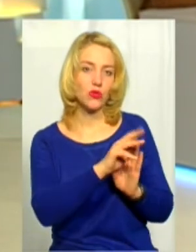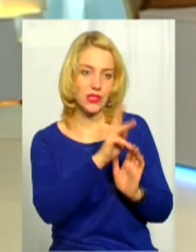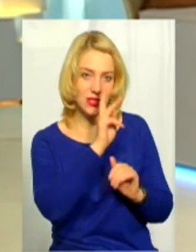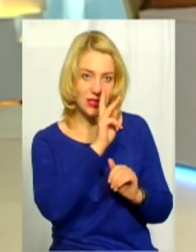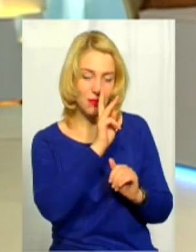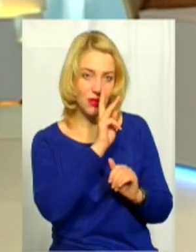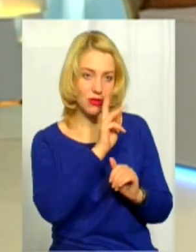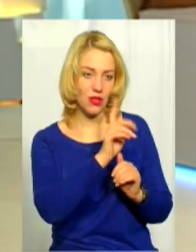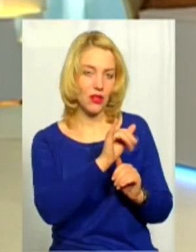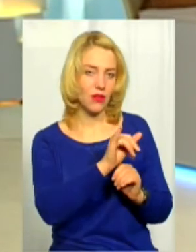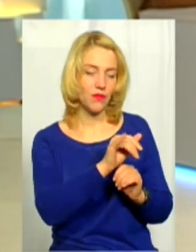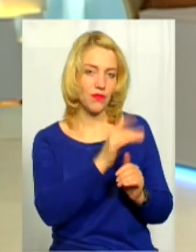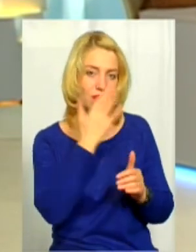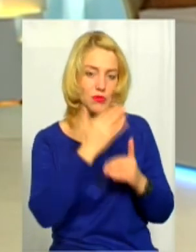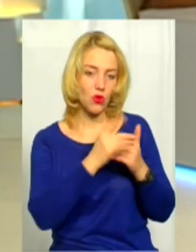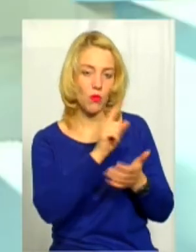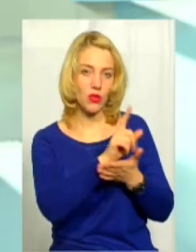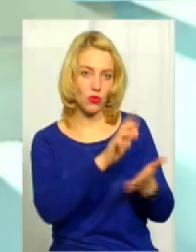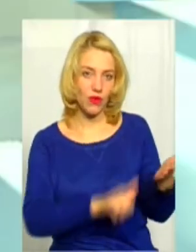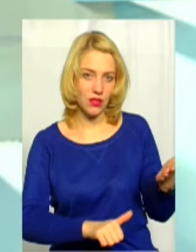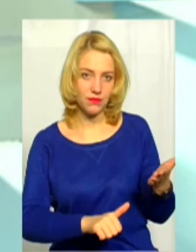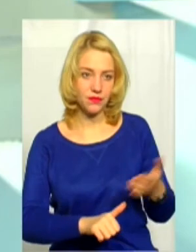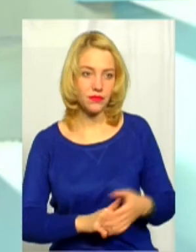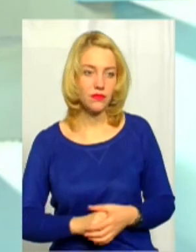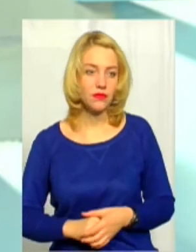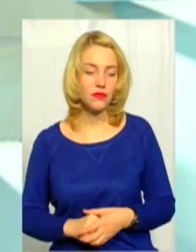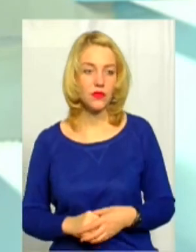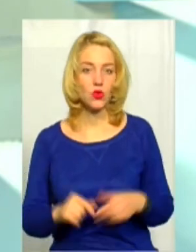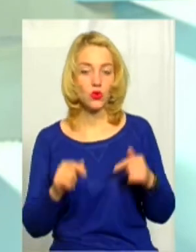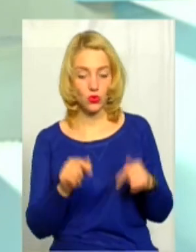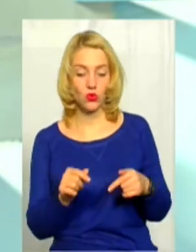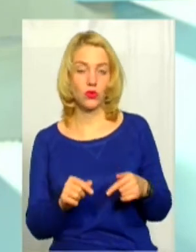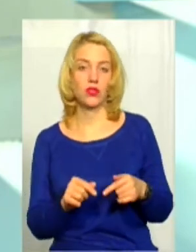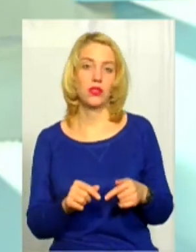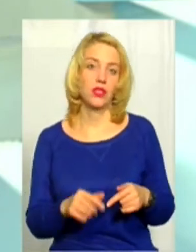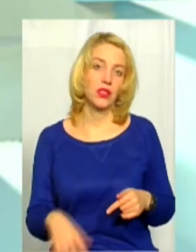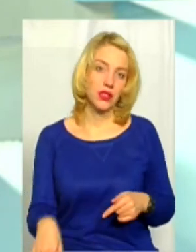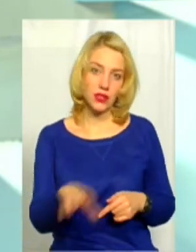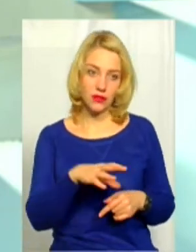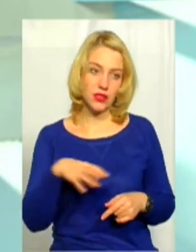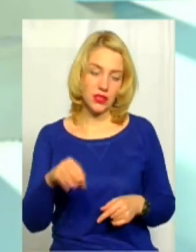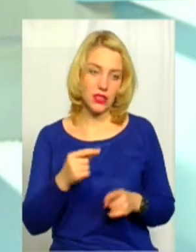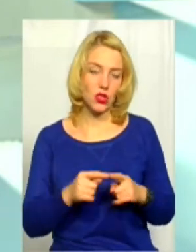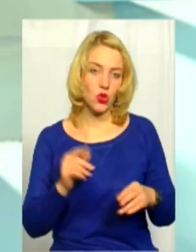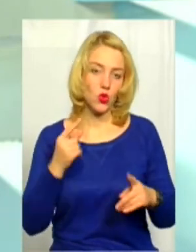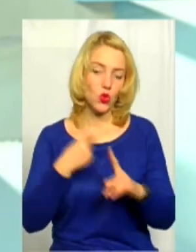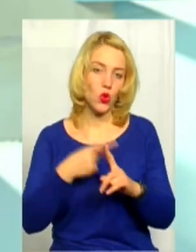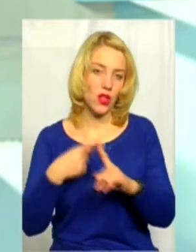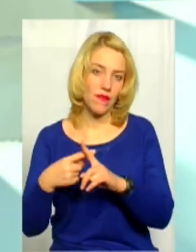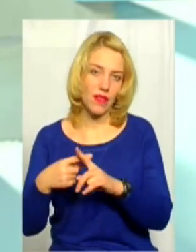з високим оподаткуванням, порогом оподаткування. Тут все саме в отій доданій